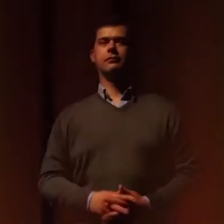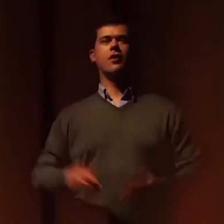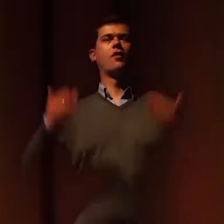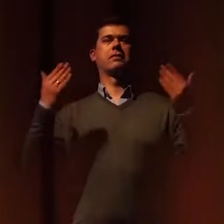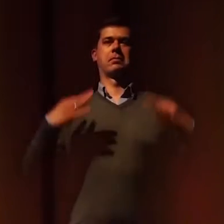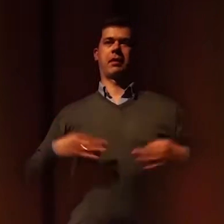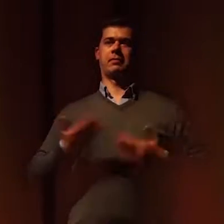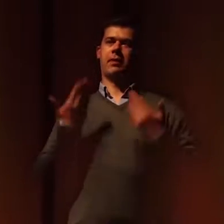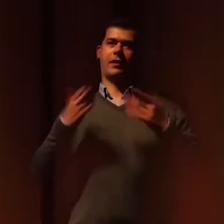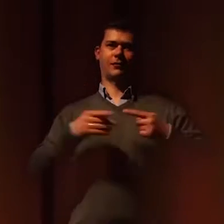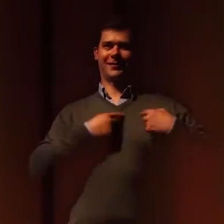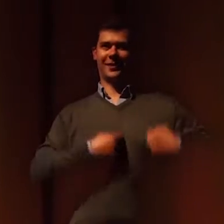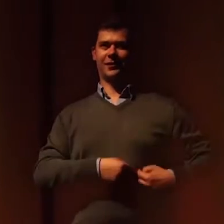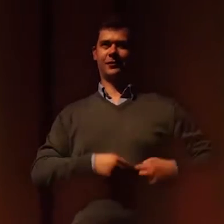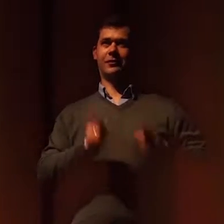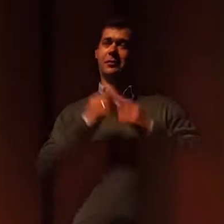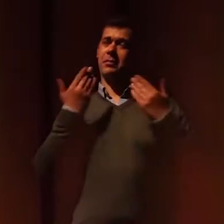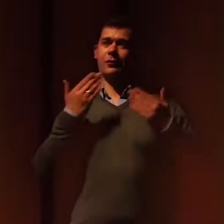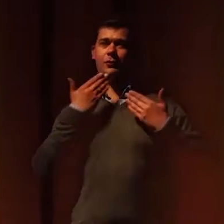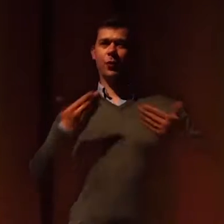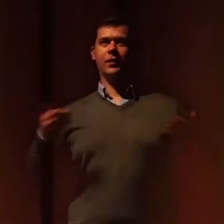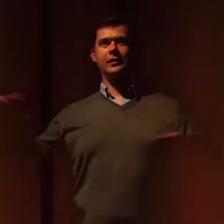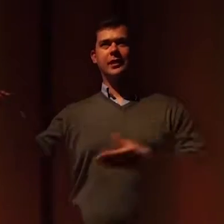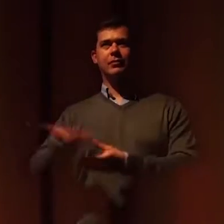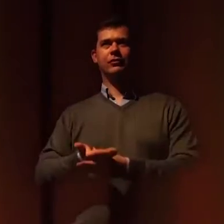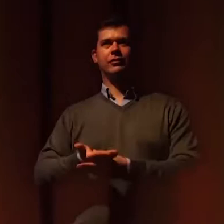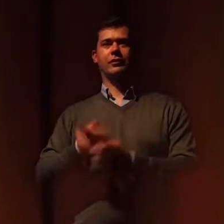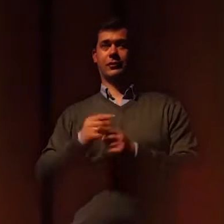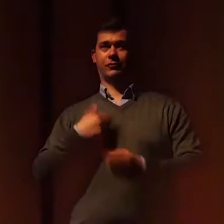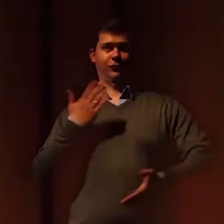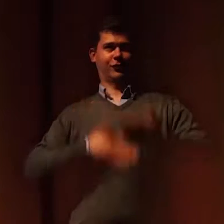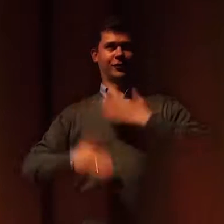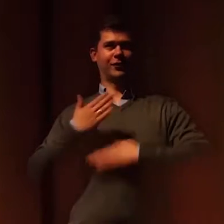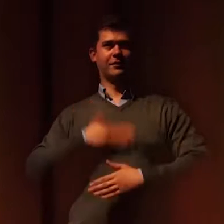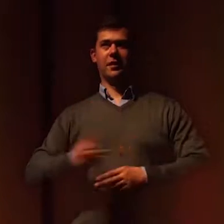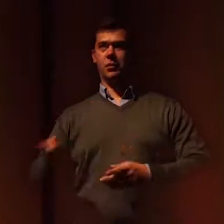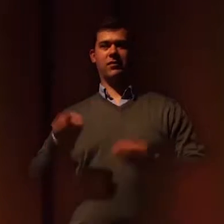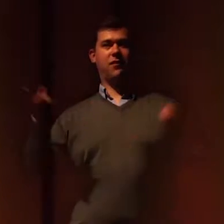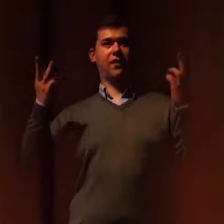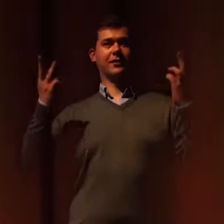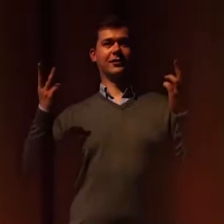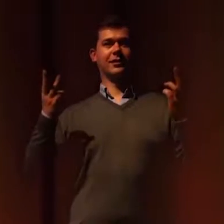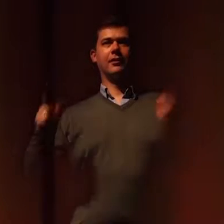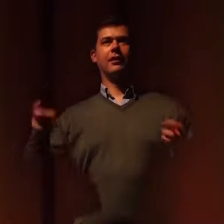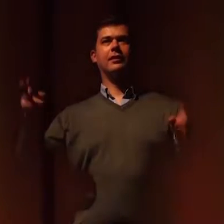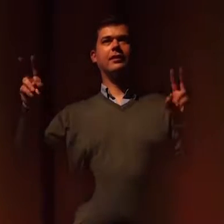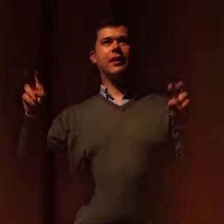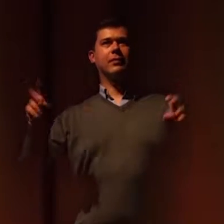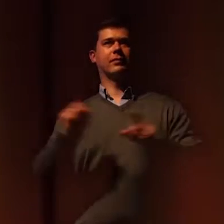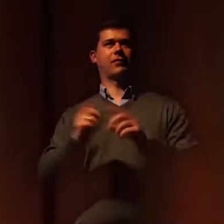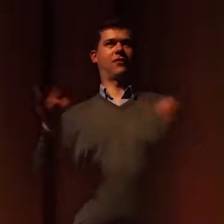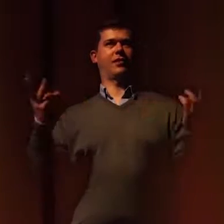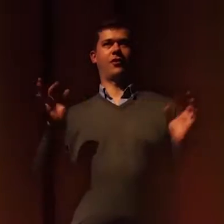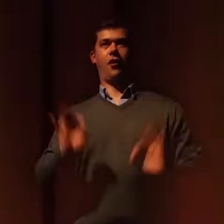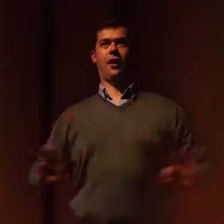Witam państwa bardzo serdecznie Bardzo dziękuję za zaproszenie jestem szczęśliwa że przy tak ważnym temacie i ważnej okazji